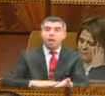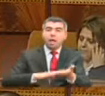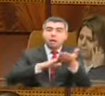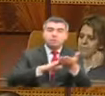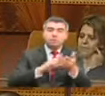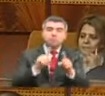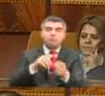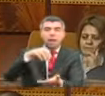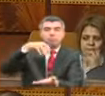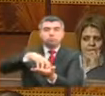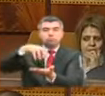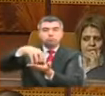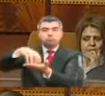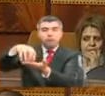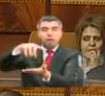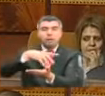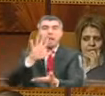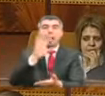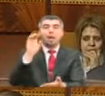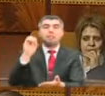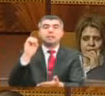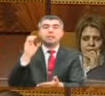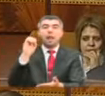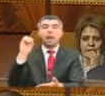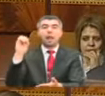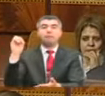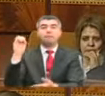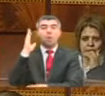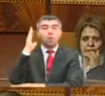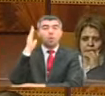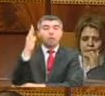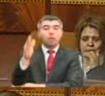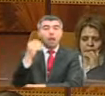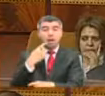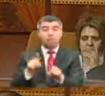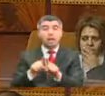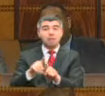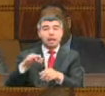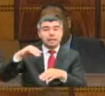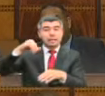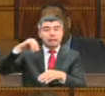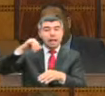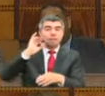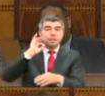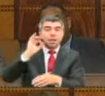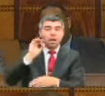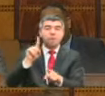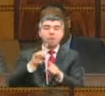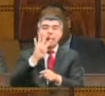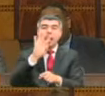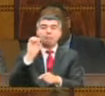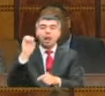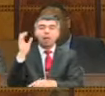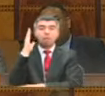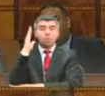وتشجير 50,000 هكتار في السنة، ومحاربة زحف الرمال على مساحة 4,000 هكتار.